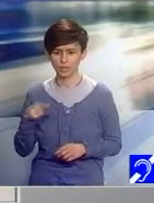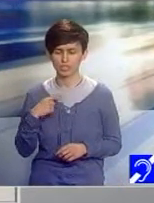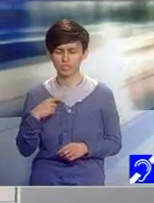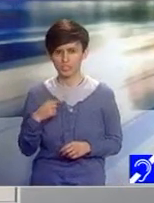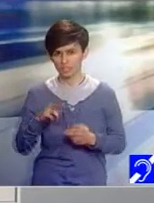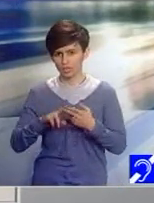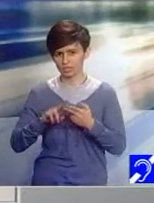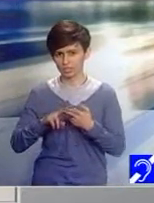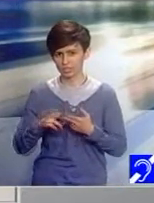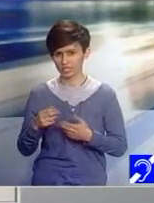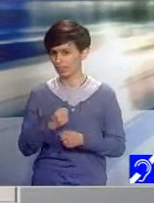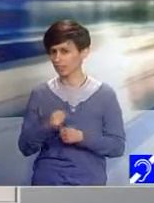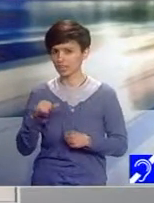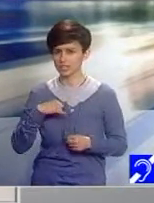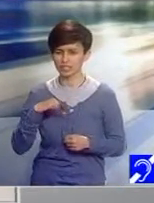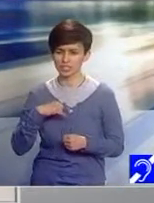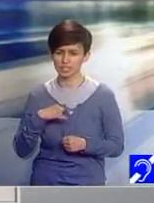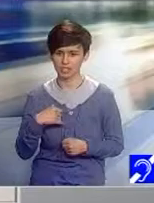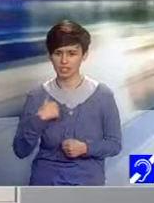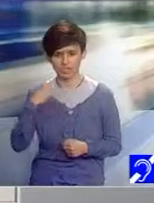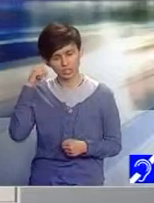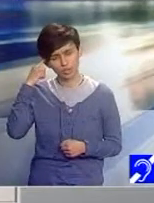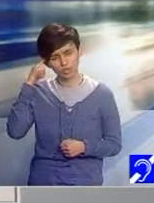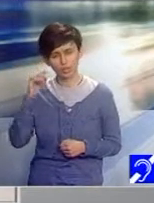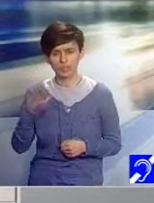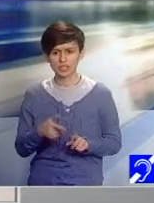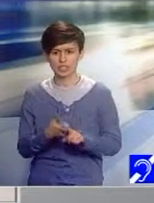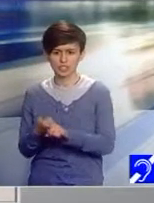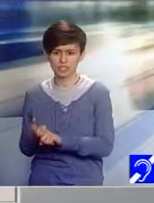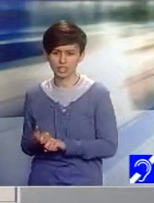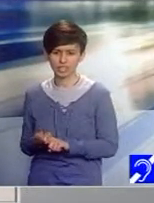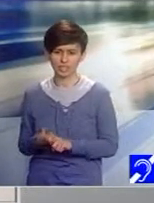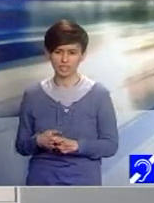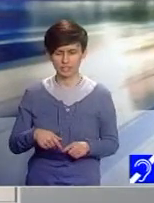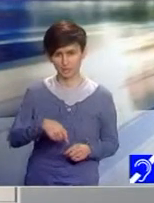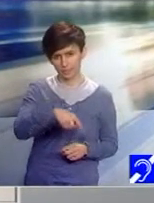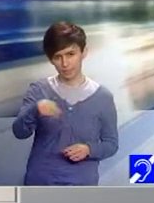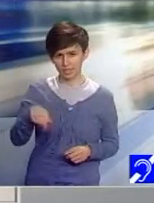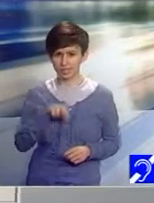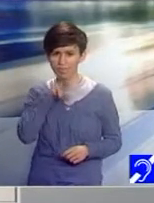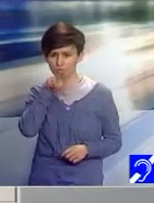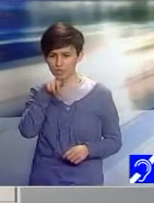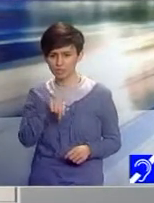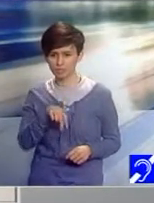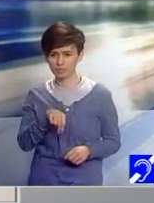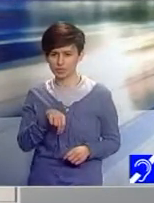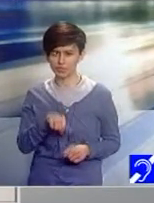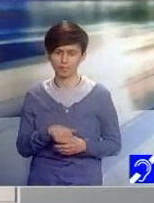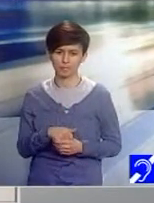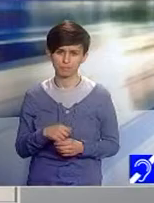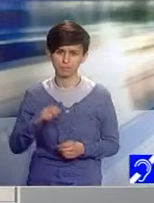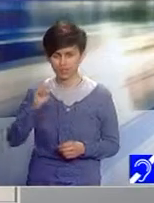ochii. Foarte interesantă, știu că o să aveți și ceva legat de lacul lebedelor. Deci mâine, deci pe data de